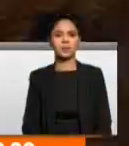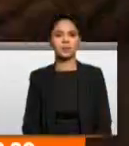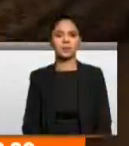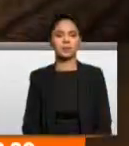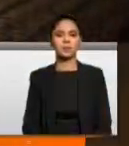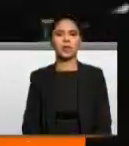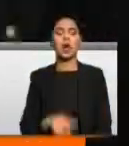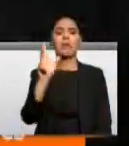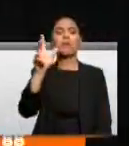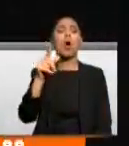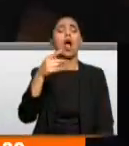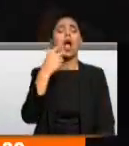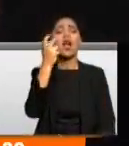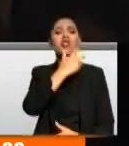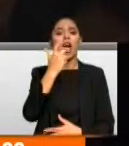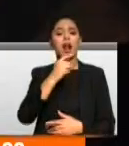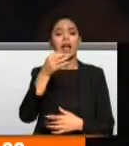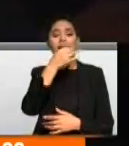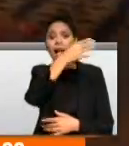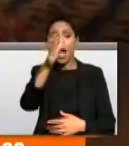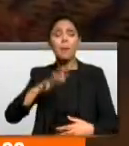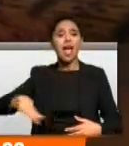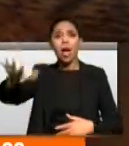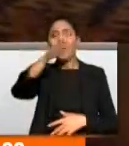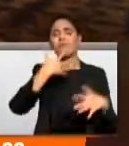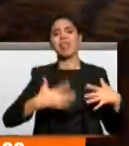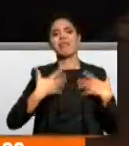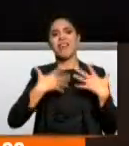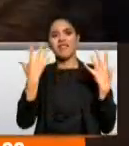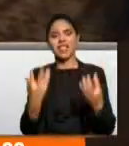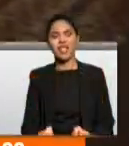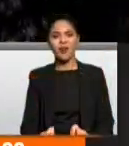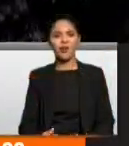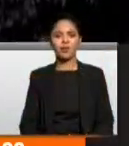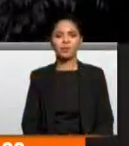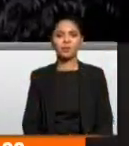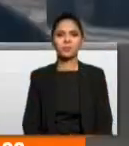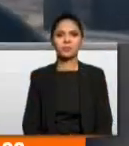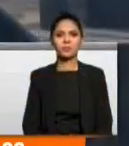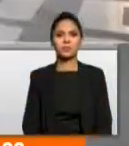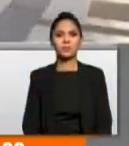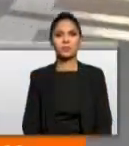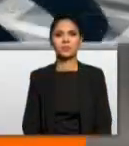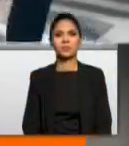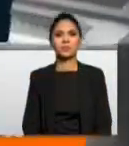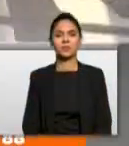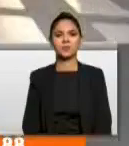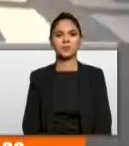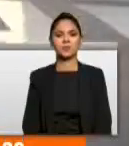Albüm haberi dünyanın dört bir yanındaki milyonlarca BTS hayranını sevinçten çılgına döndürdü.